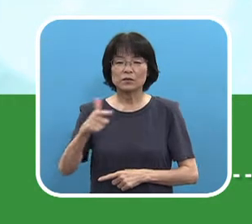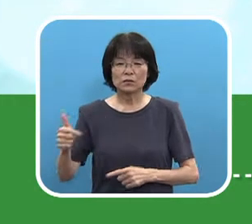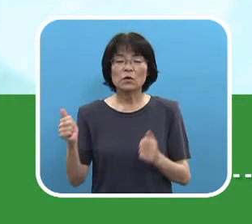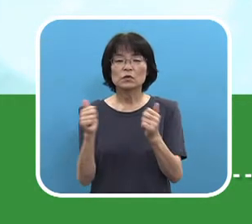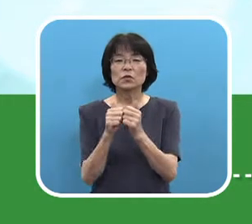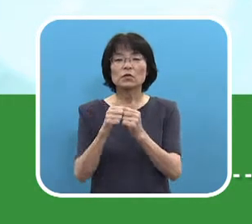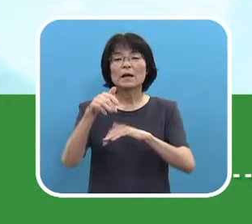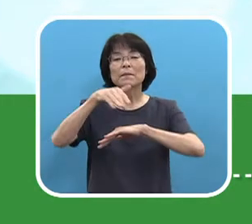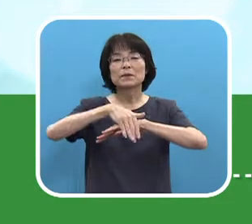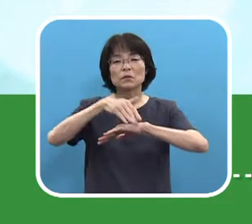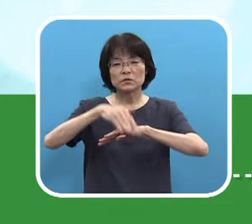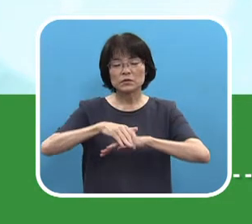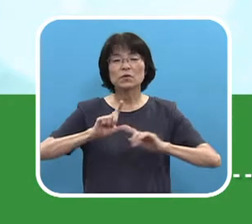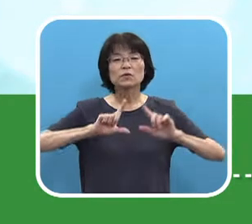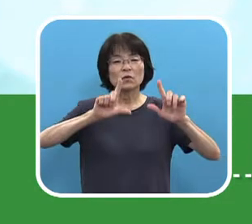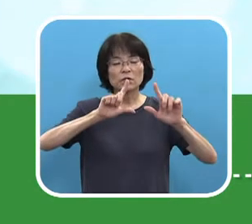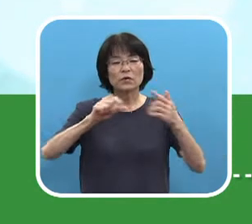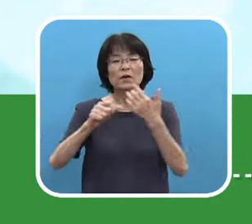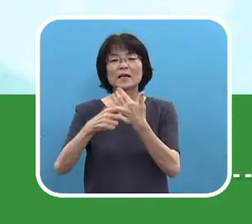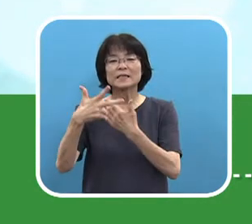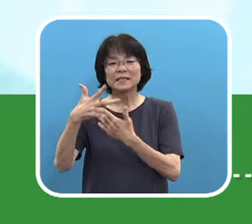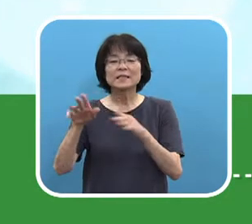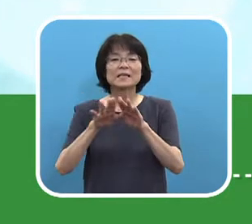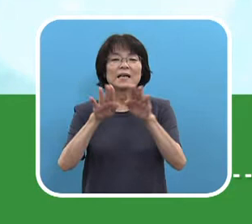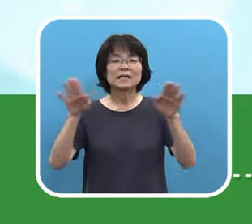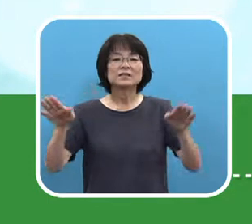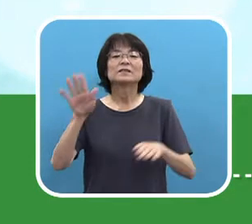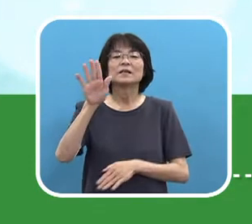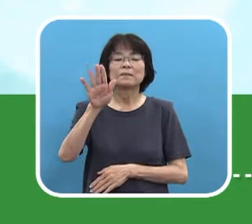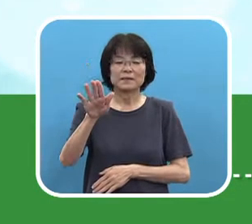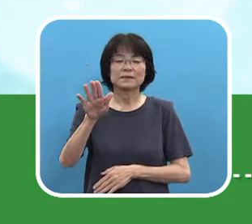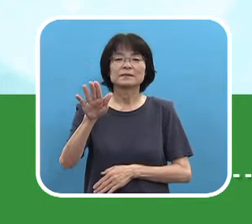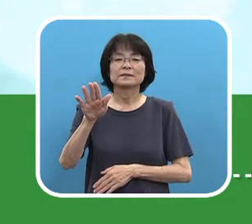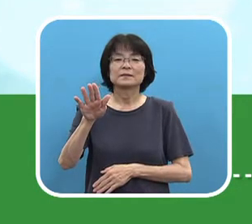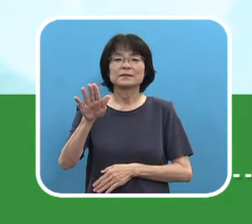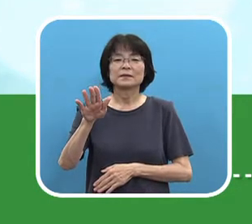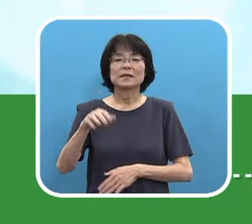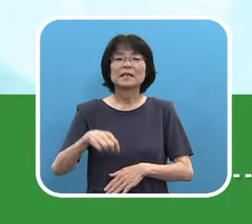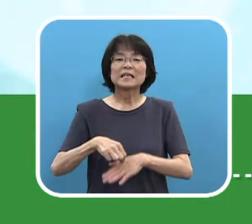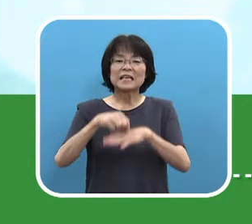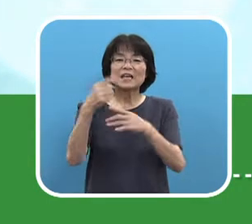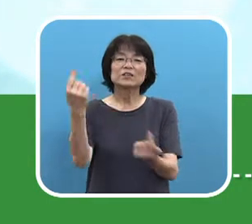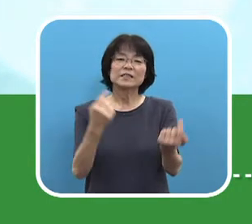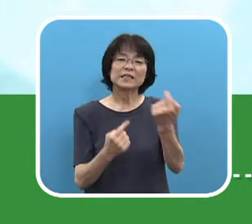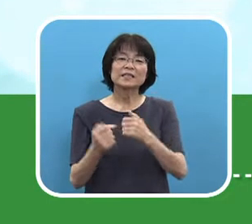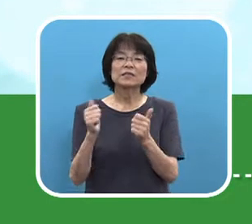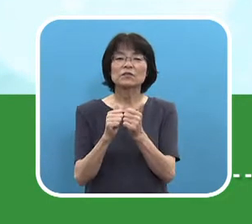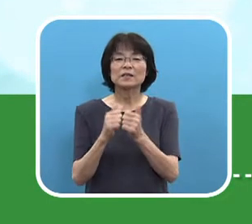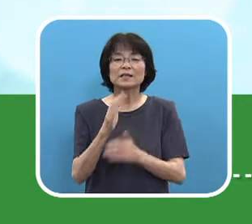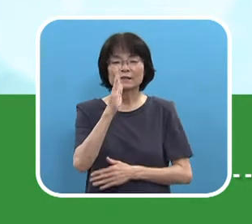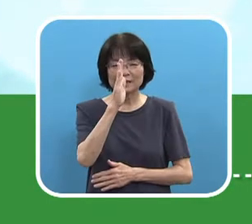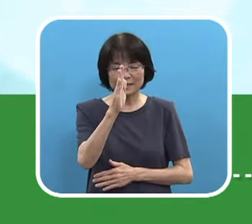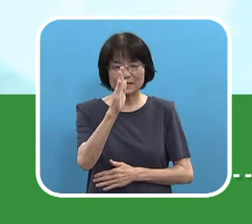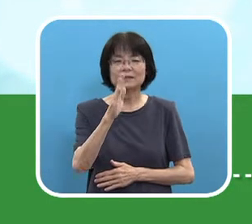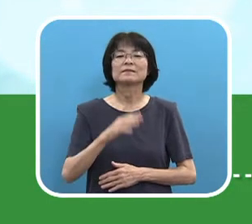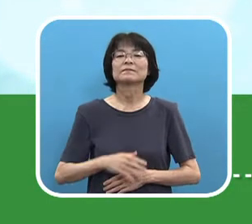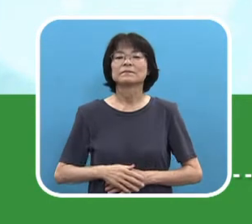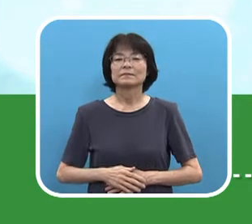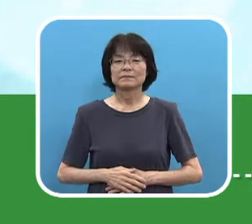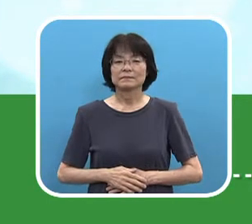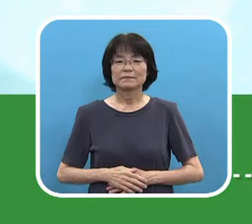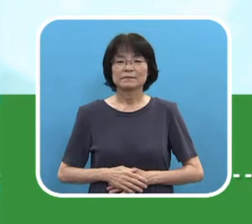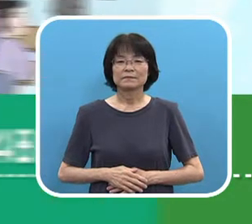住などに関する相談窓口を東京や秋田市に開設しています。お気軽にご相談ください